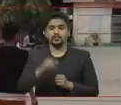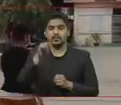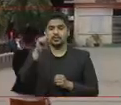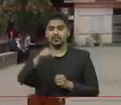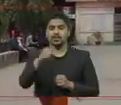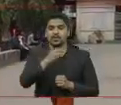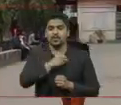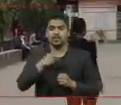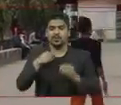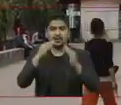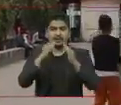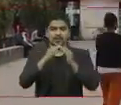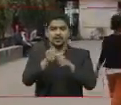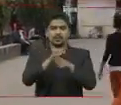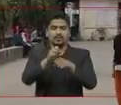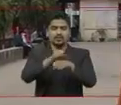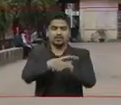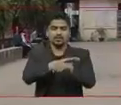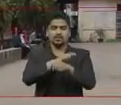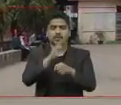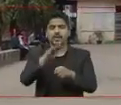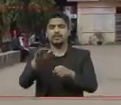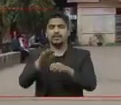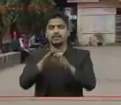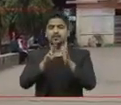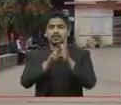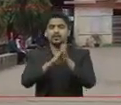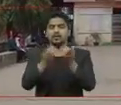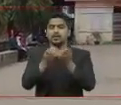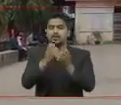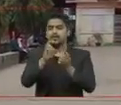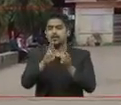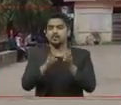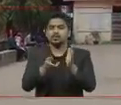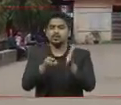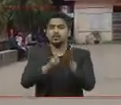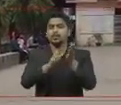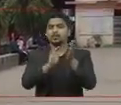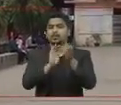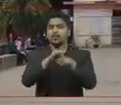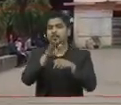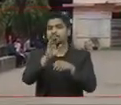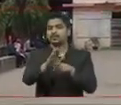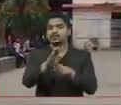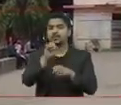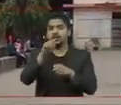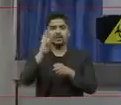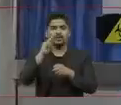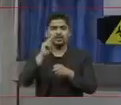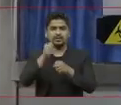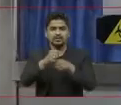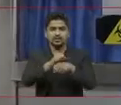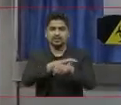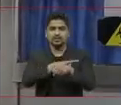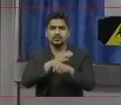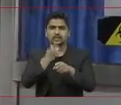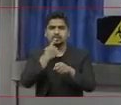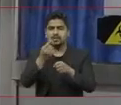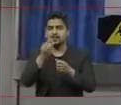अहिले अस्पतालहरूमा कोरोना सङ्क्रमित बाल बालिकालाई भर्ना गराउने दर बढ्दै गएको छ। अहिले दैनिक सङ्क्रमित